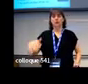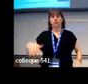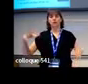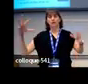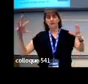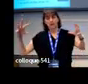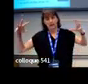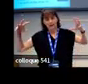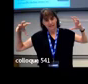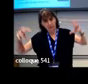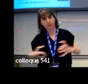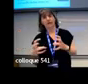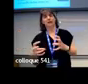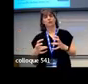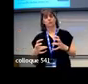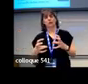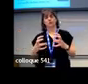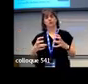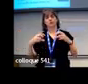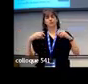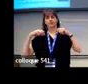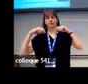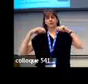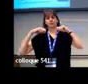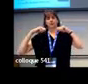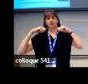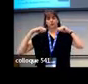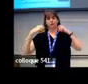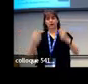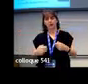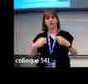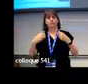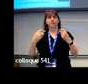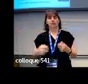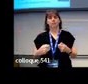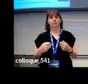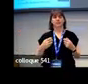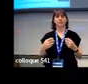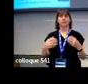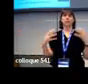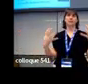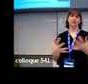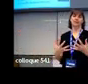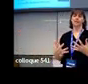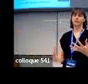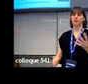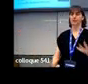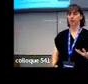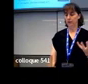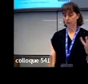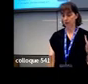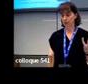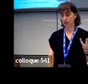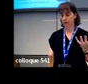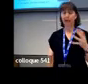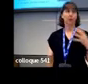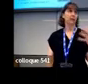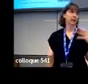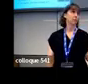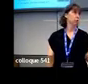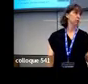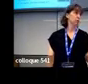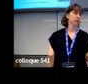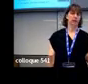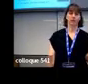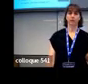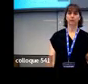Là. Puis, c'est une règle en soi H5P parce qu'on peut la réutiliser, la remixer. Puis, elle est accessible parce que le lecteur